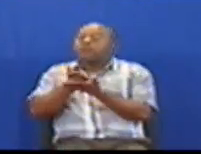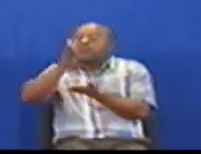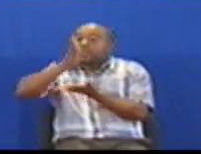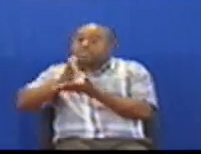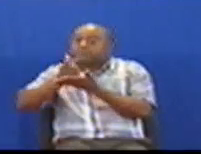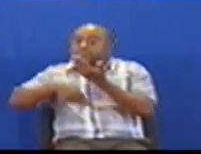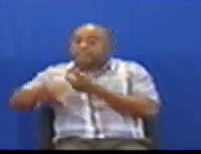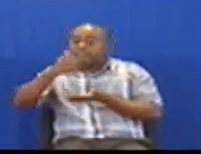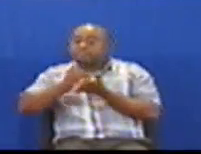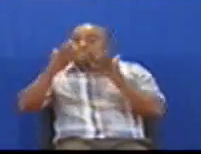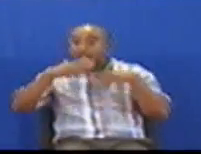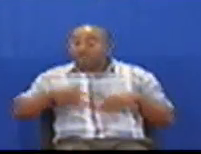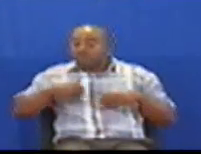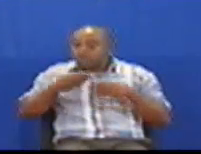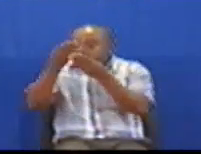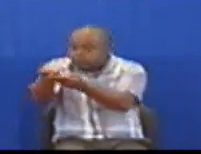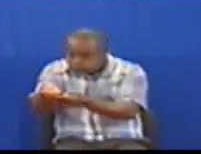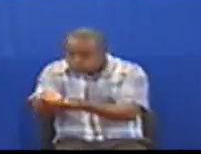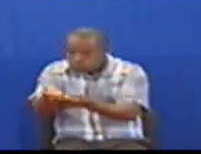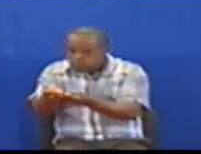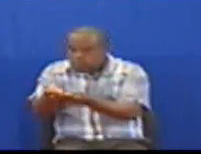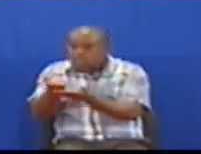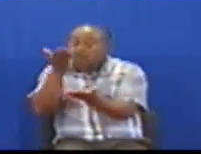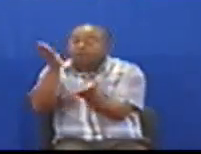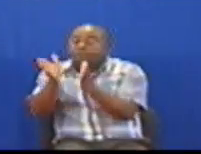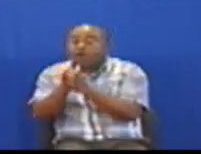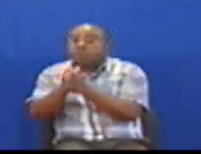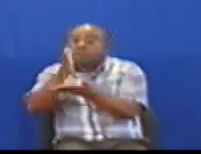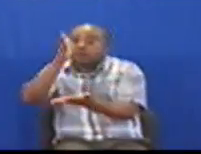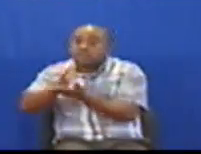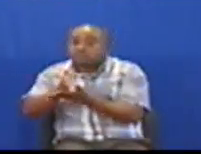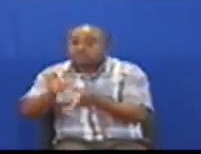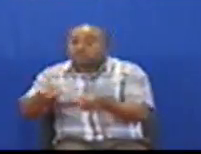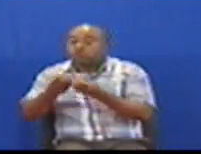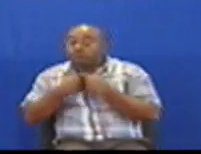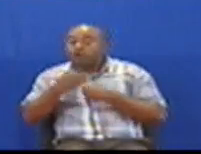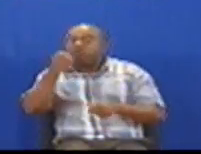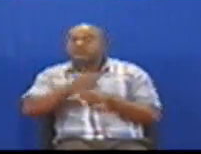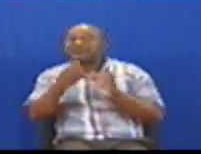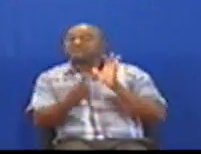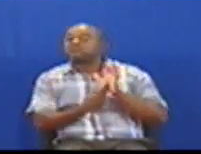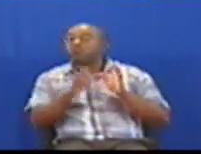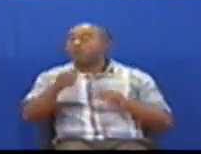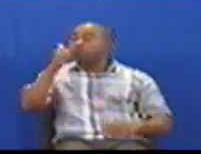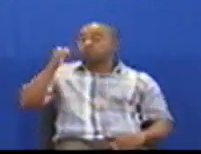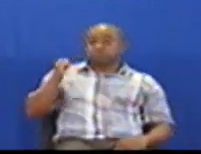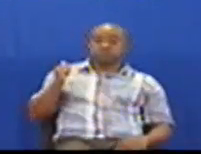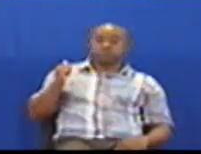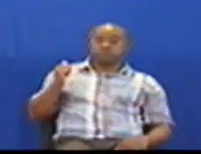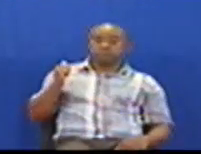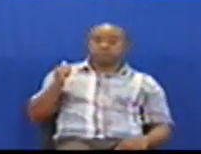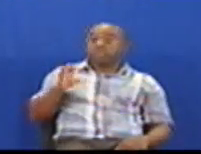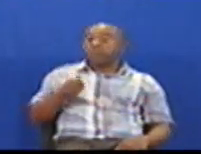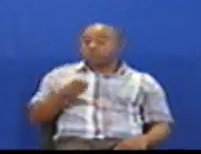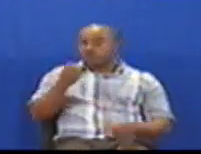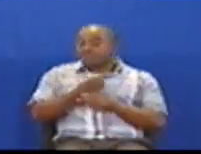afya. Nikaleta maombi rasmi, tulikuwa na tatizo, lakini tulipewa watumishi sita tu tangia mwaka juzi. Kwa hiyo hata wengine bado, wengine